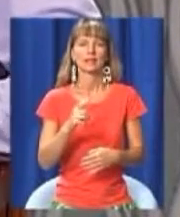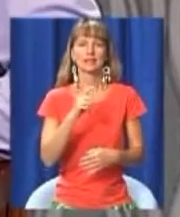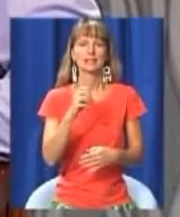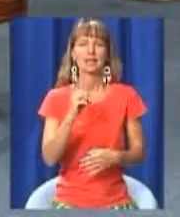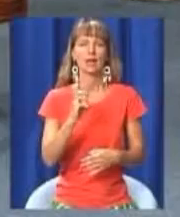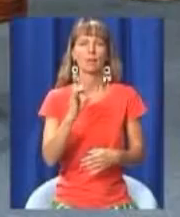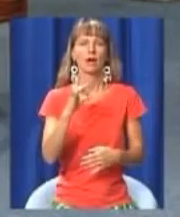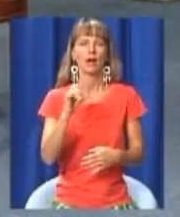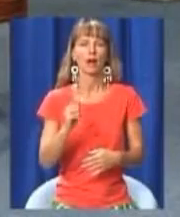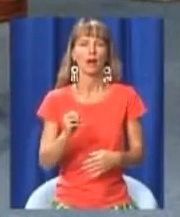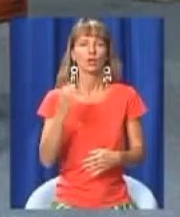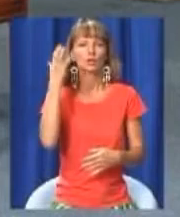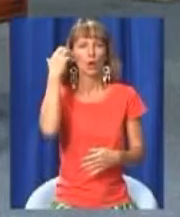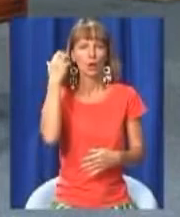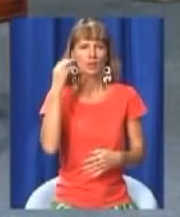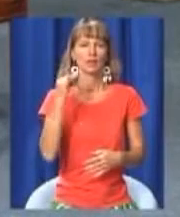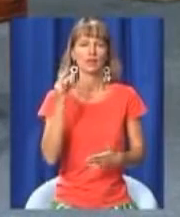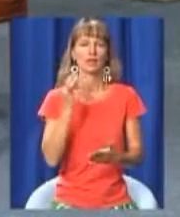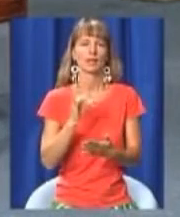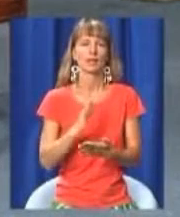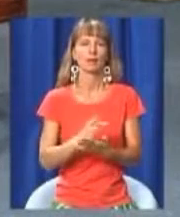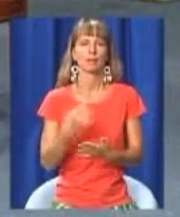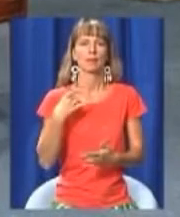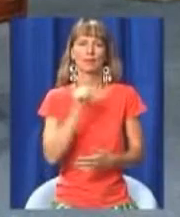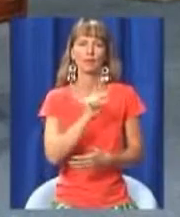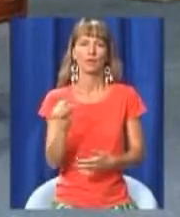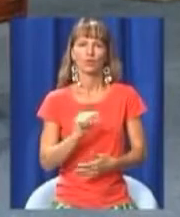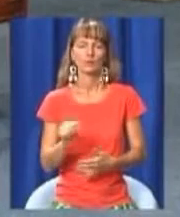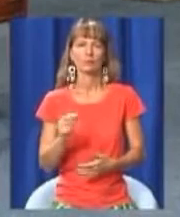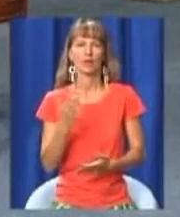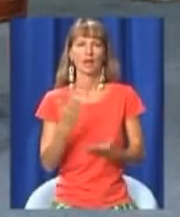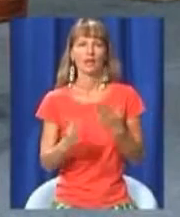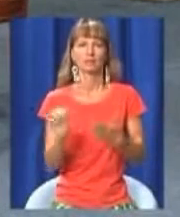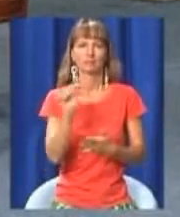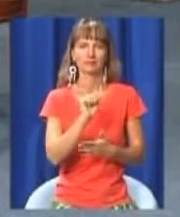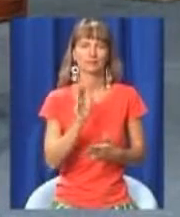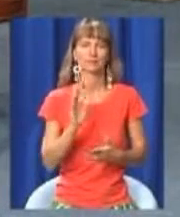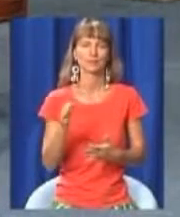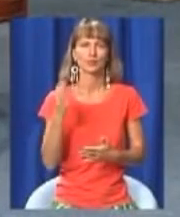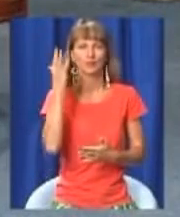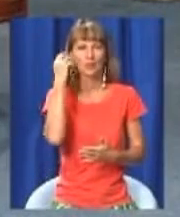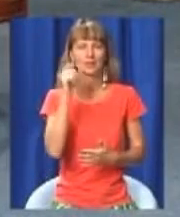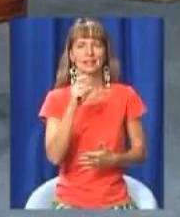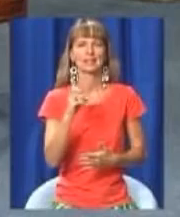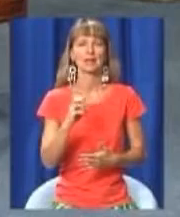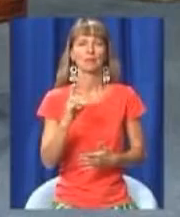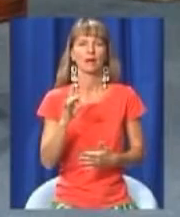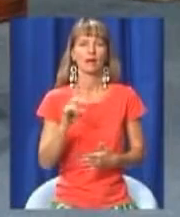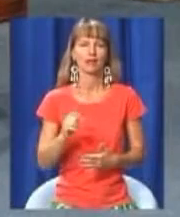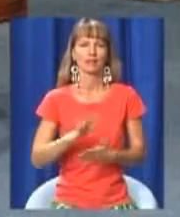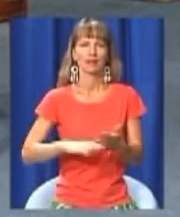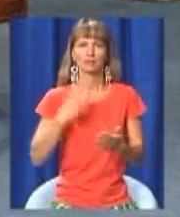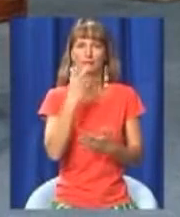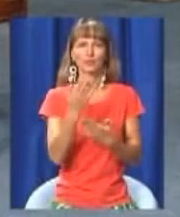смужки. Отака от ситуація. Виявляється, якщо зняти смужки білесеньки, буде чорна зебра. Ну, далі пропонуємо вам переглянути сюжет про